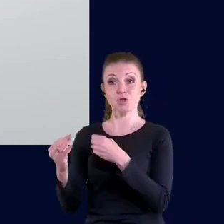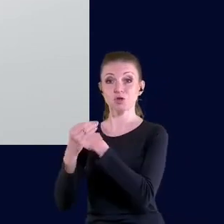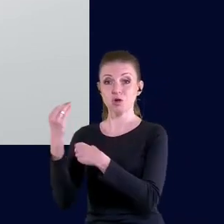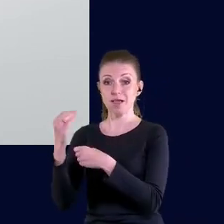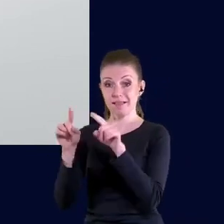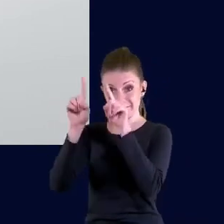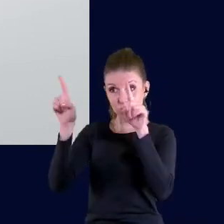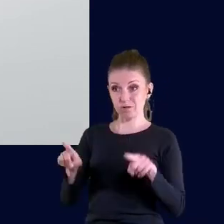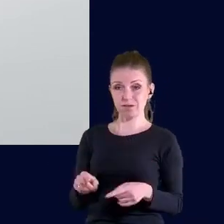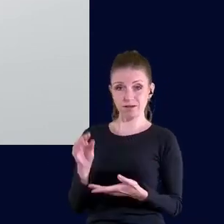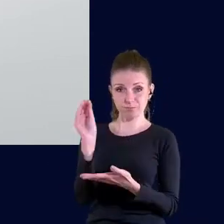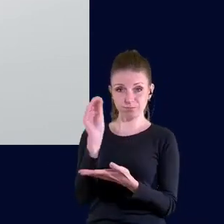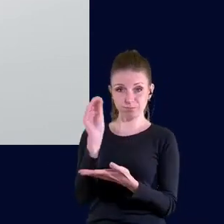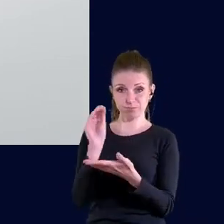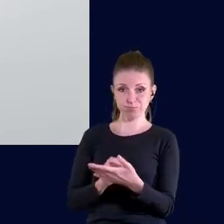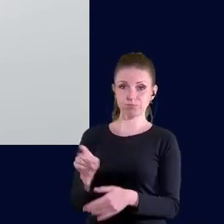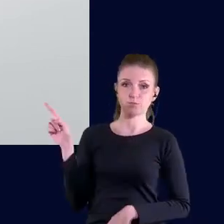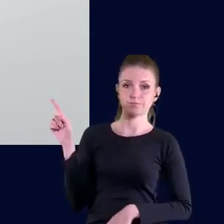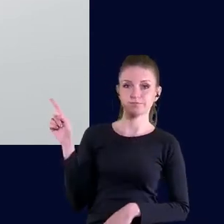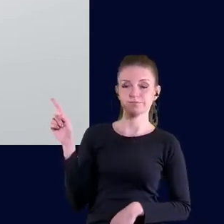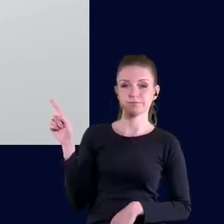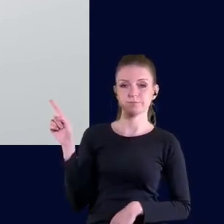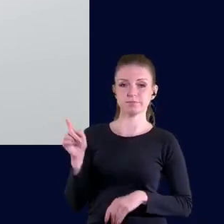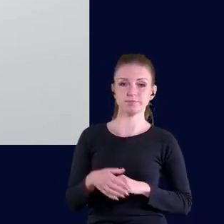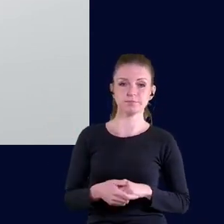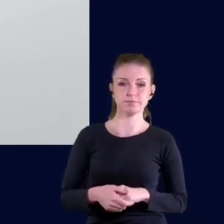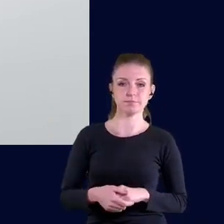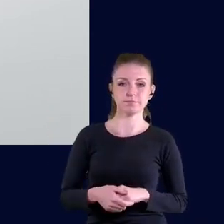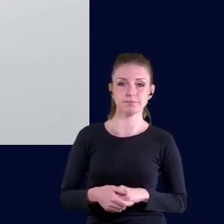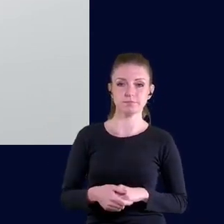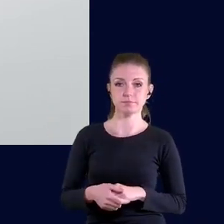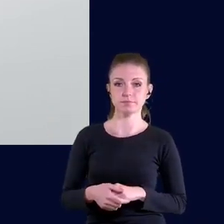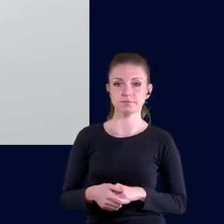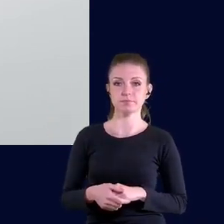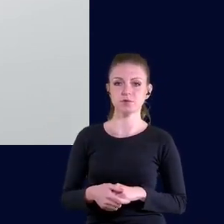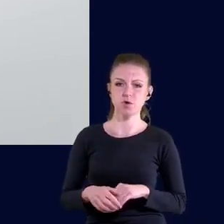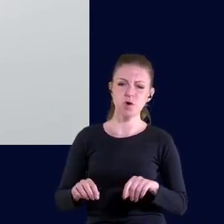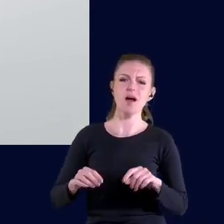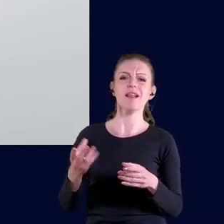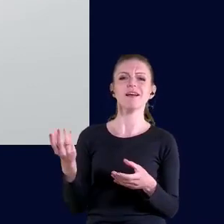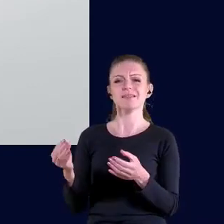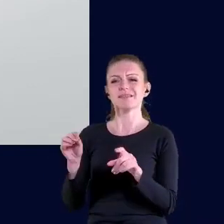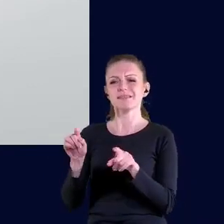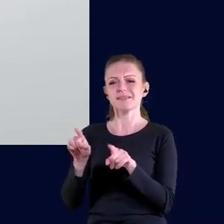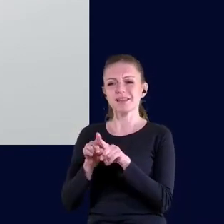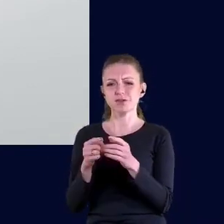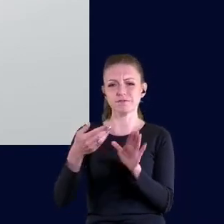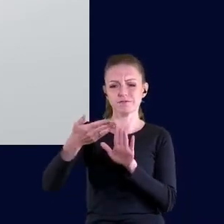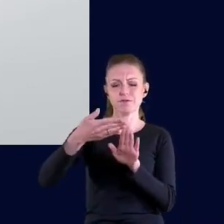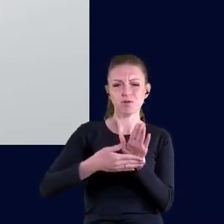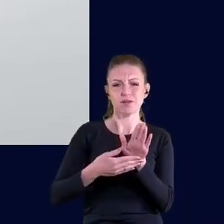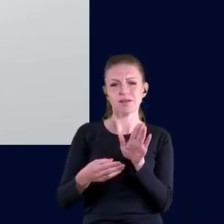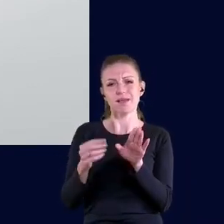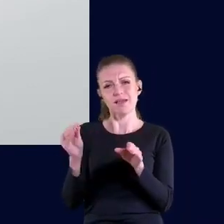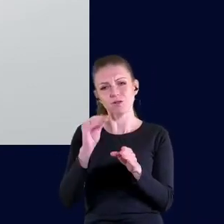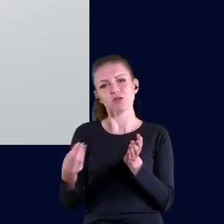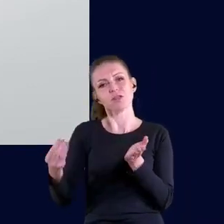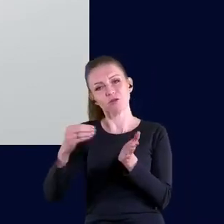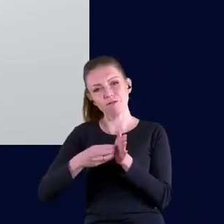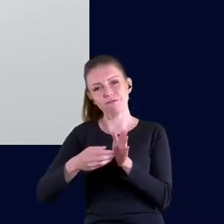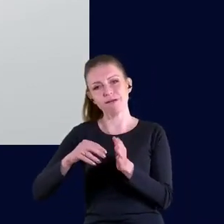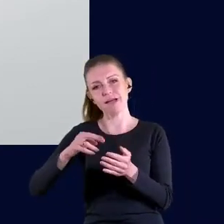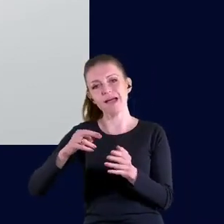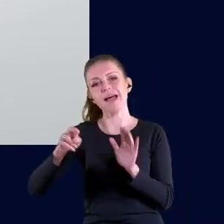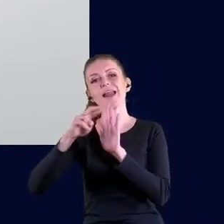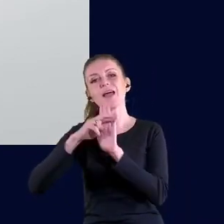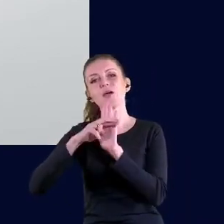pominęłam tutaj oczywiście prezentowanie regulamin jest dostępny na stronie